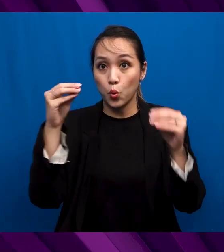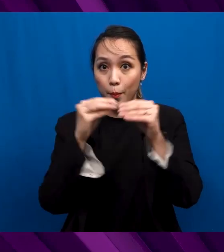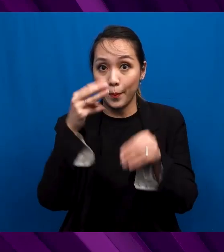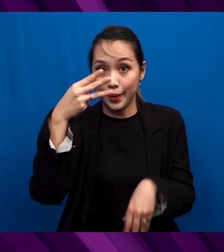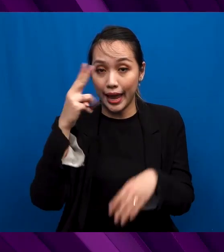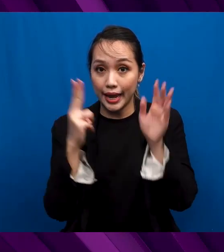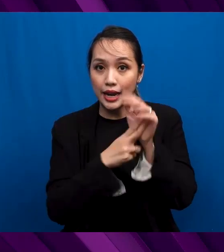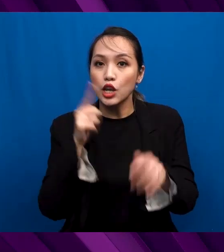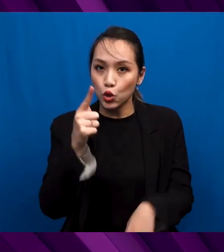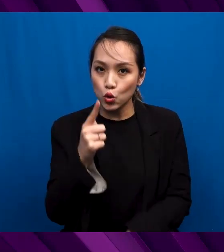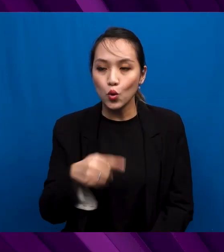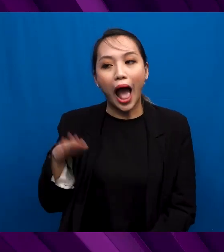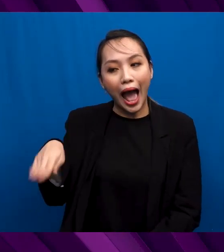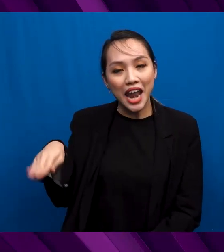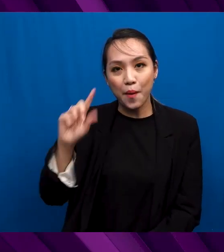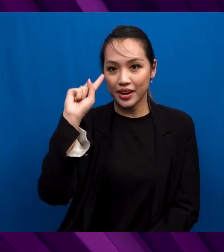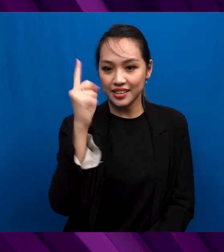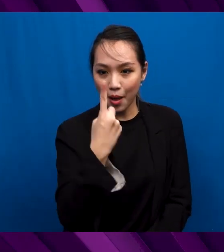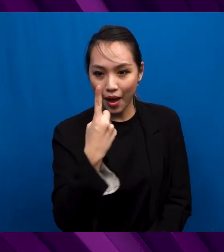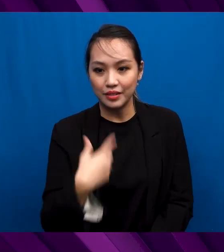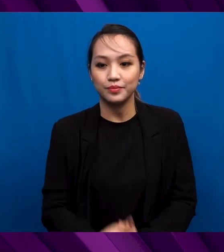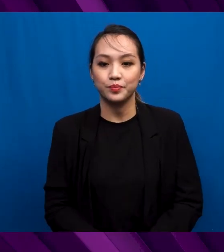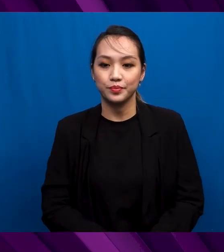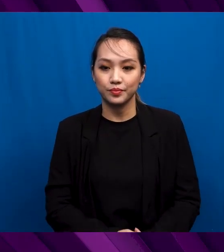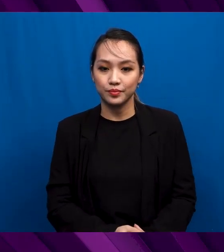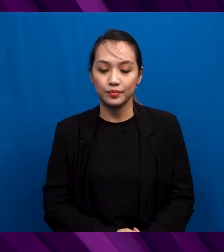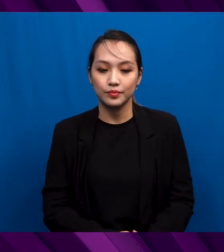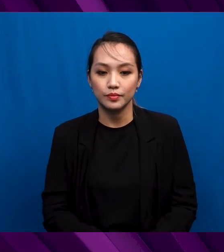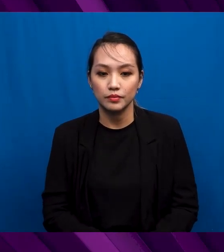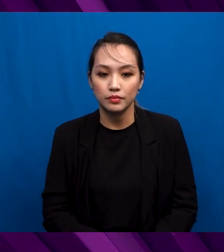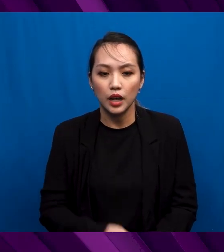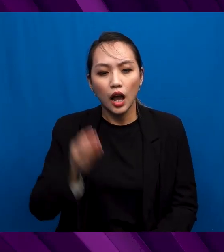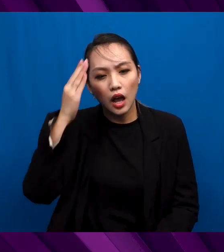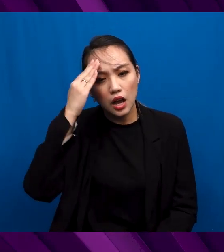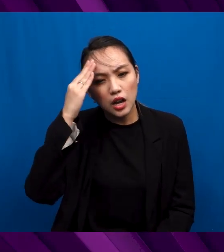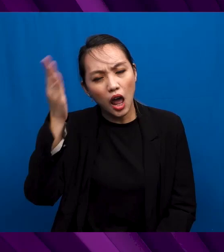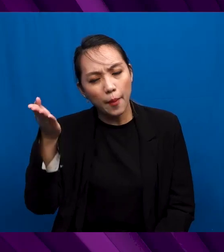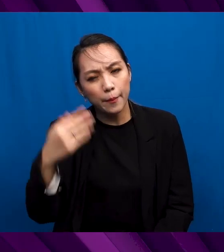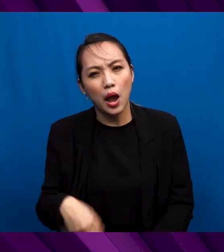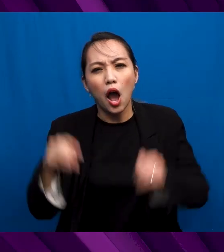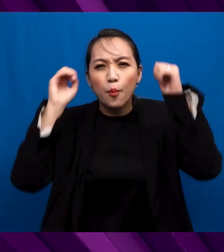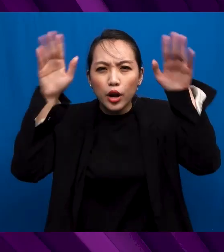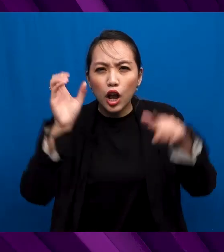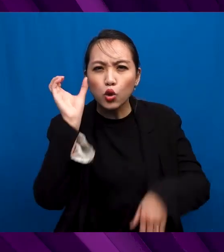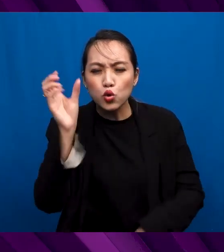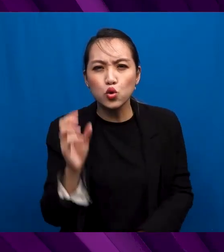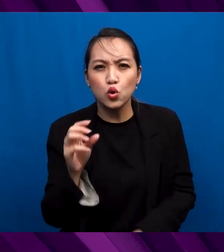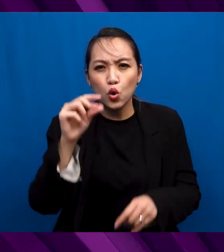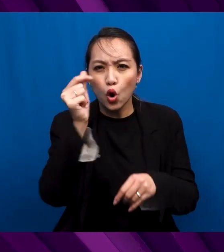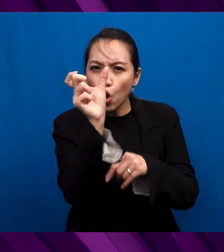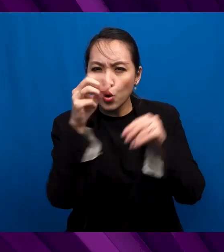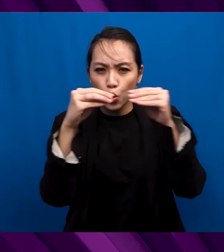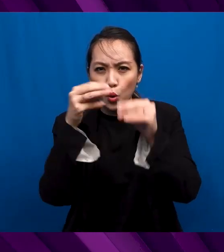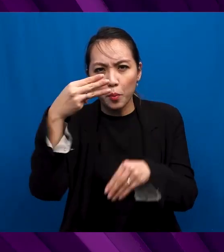Tapi di pasal 33 ayat 6 ini, kenapa berkat Musa untuk Ruben kedengarannya gak enak ya? Ya biar